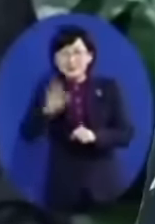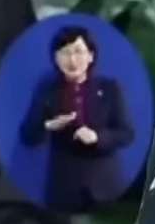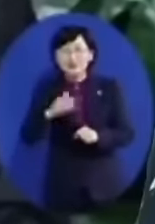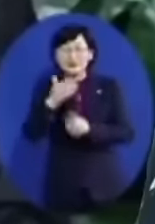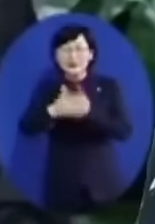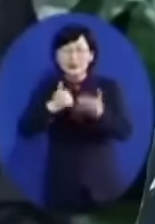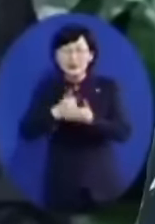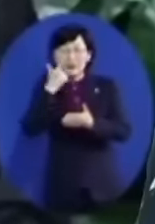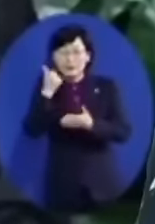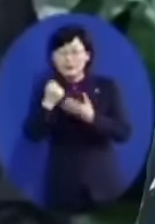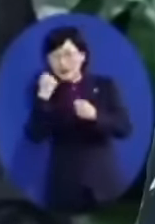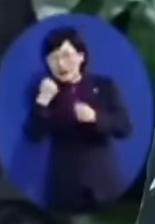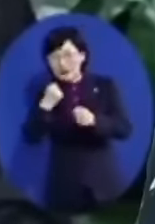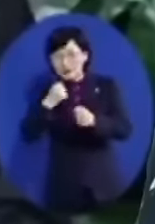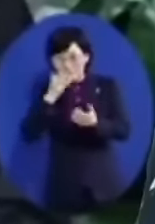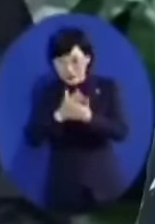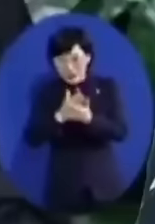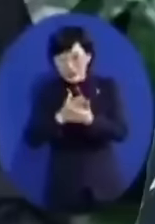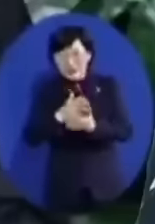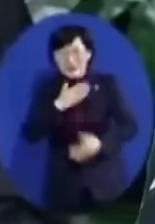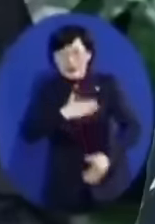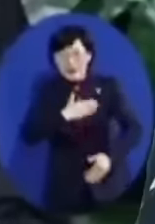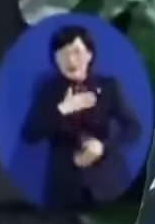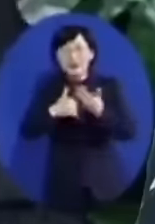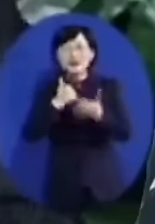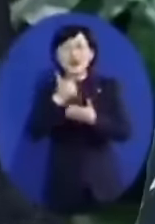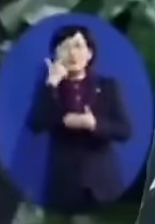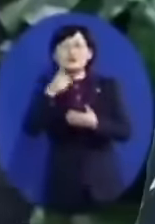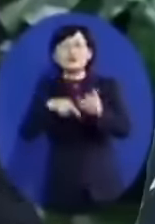아버지가 면하는 것이 뜻이 아니면 아버지 뜻대로 하시옵소서. 그러니 짐을 아버지께 맡겨버리지.